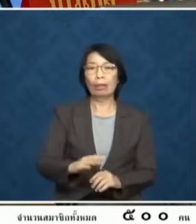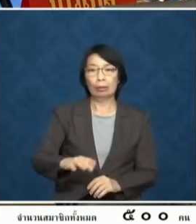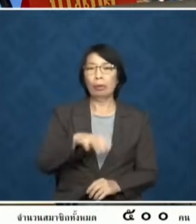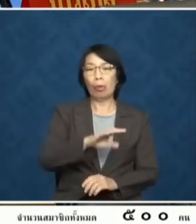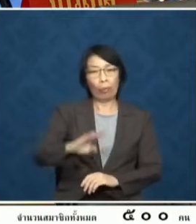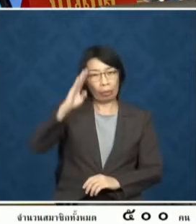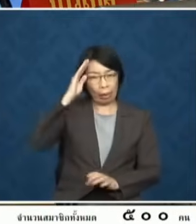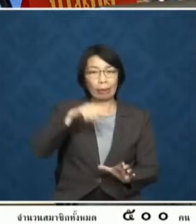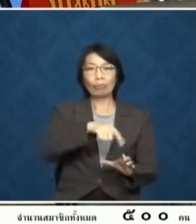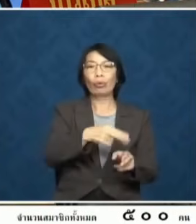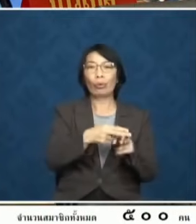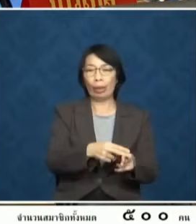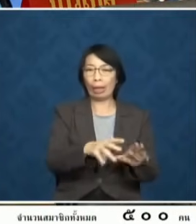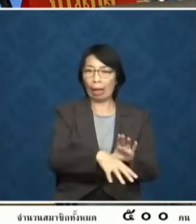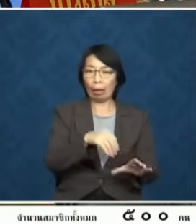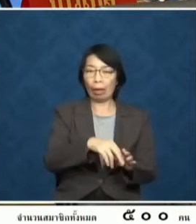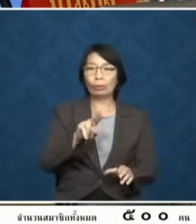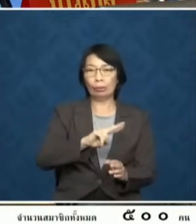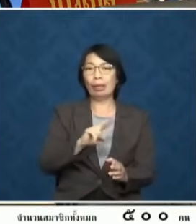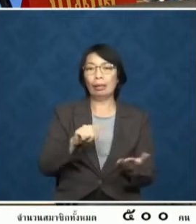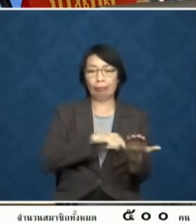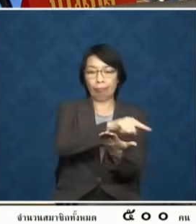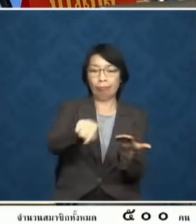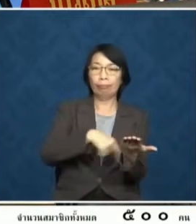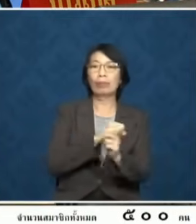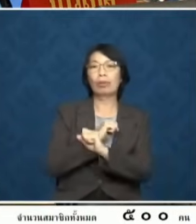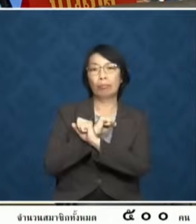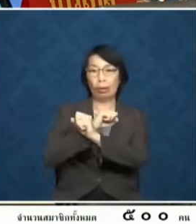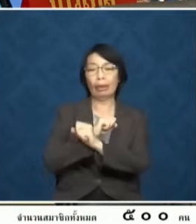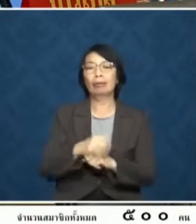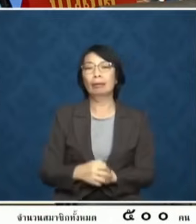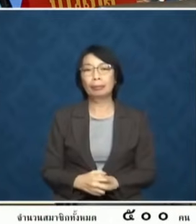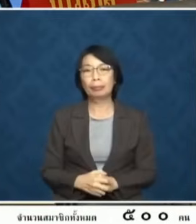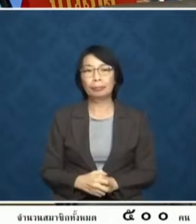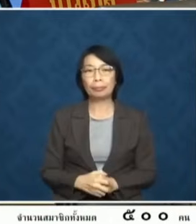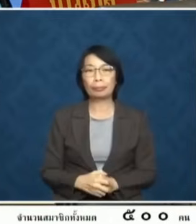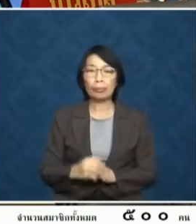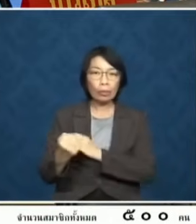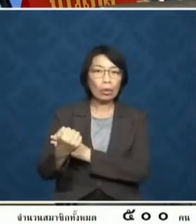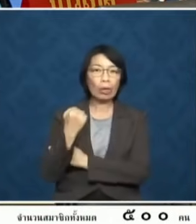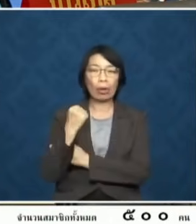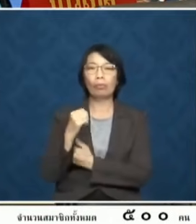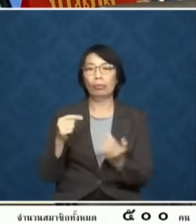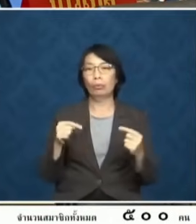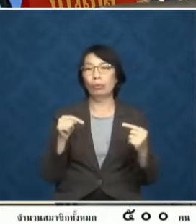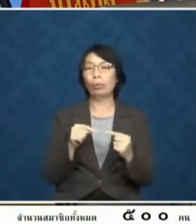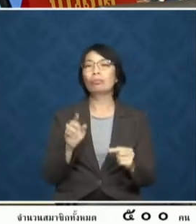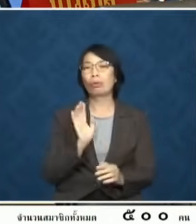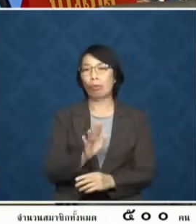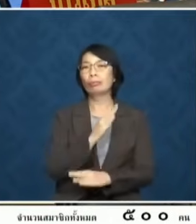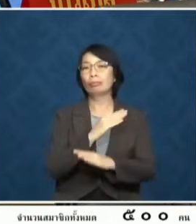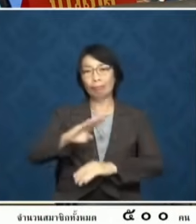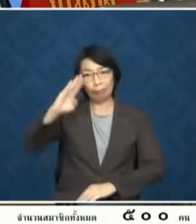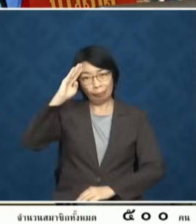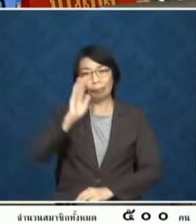ทหารแล้วก็เอาไว้ใช้เพื่อป้องกันประเทศใช้เพื่อเอ่อความมั่นคงในเขตทหารแต่ก็